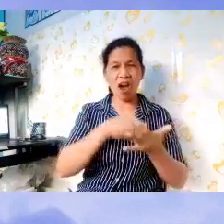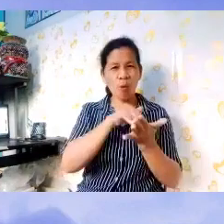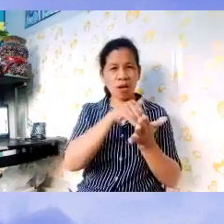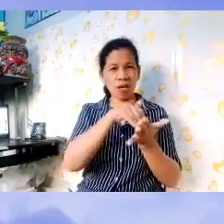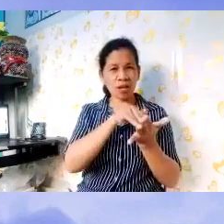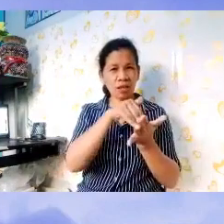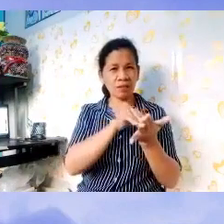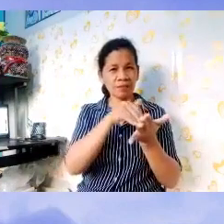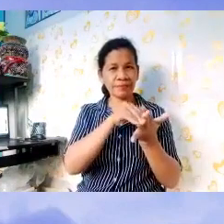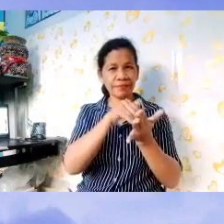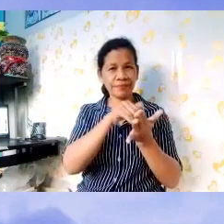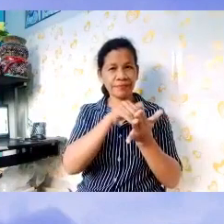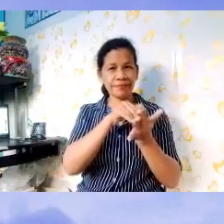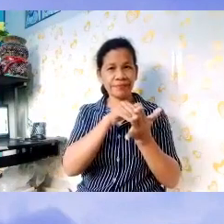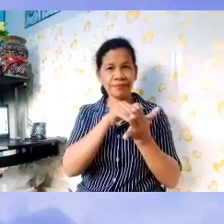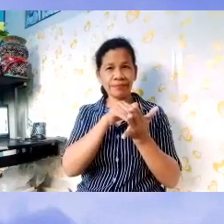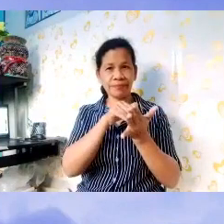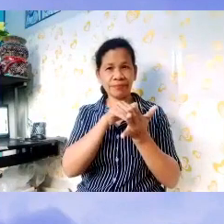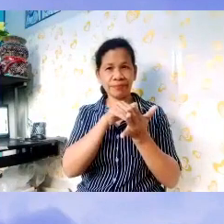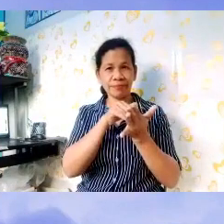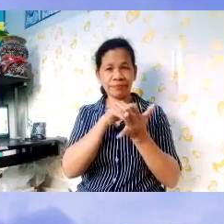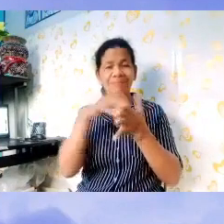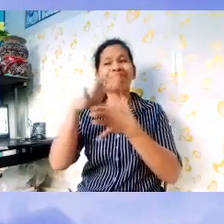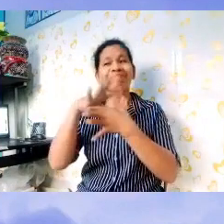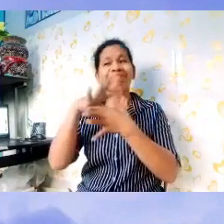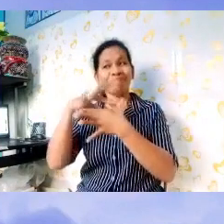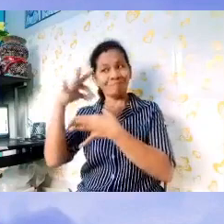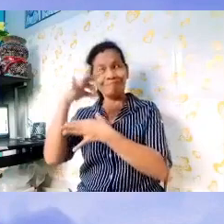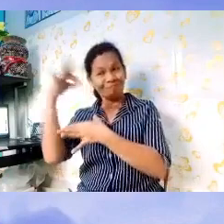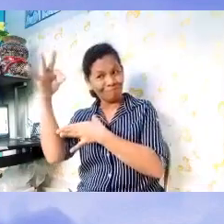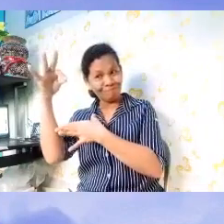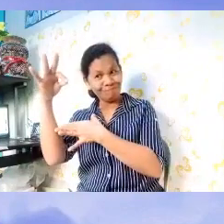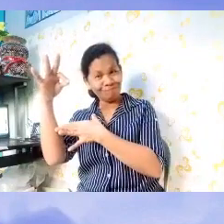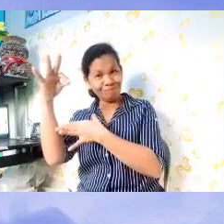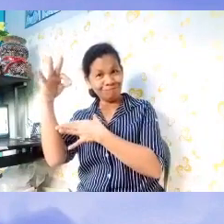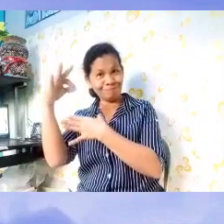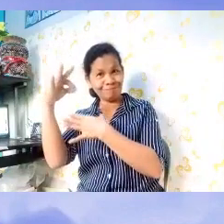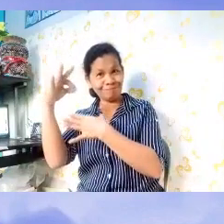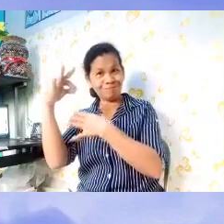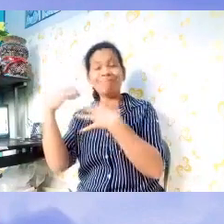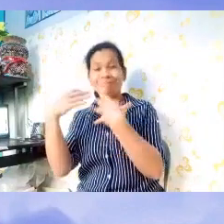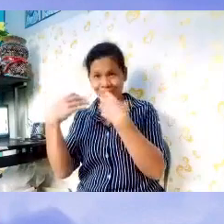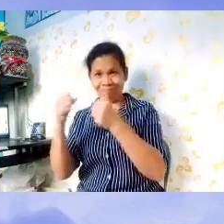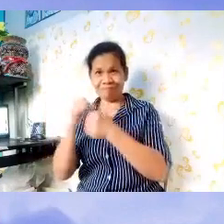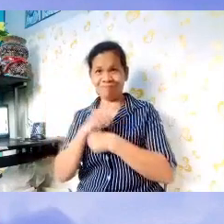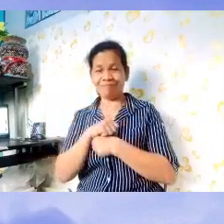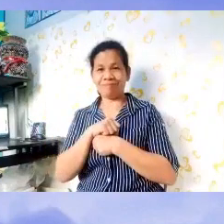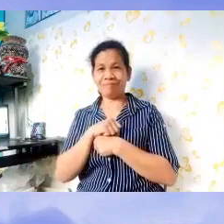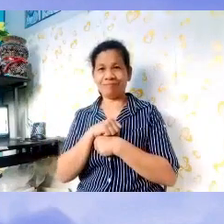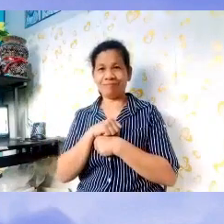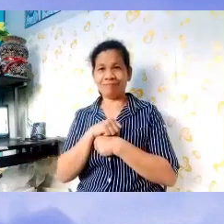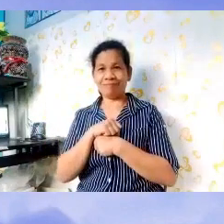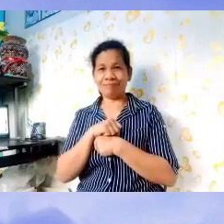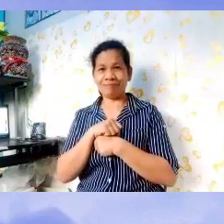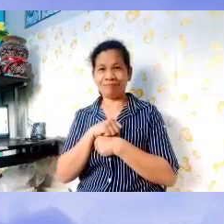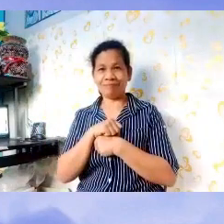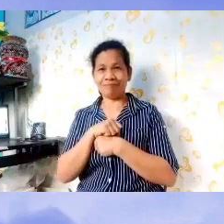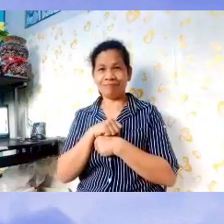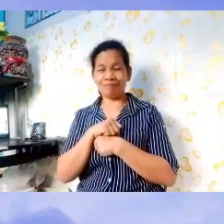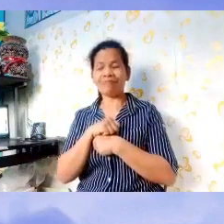the flesh is weak, no? The spirit, sabi doon, the spirit is willing,